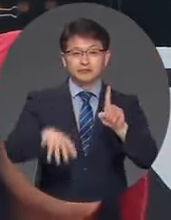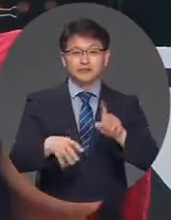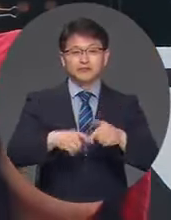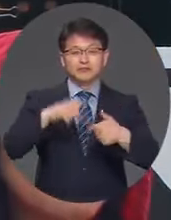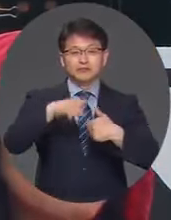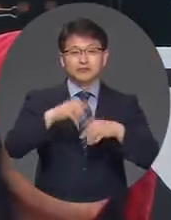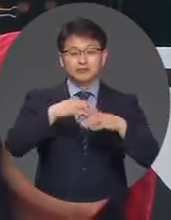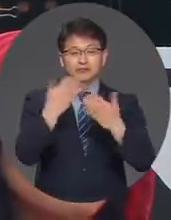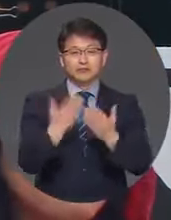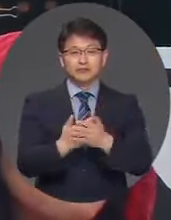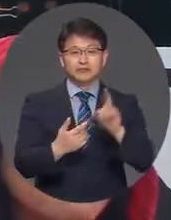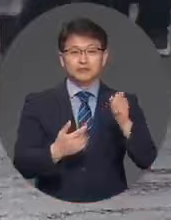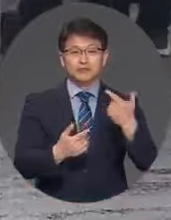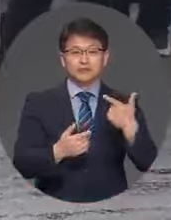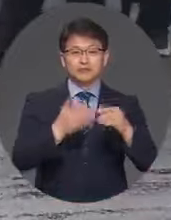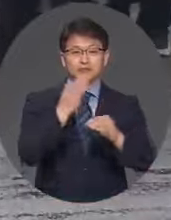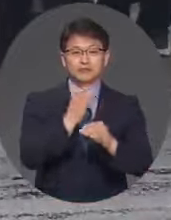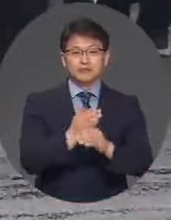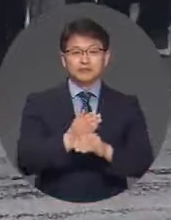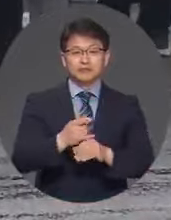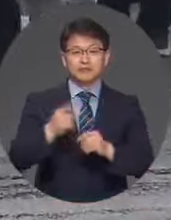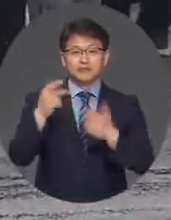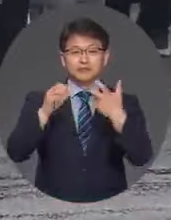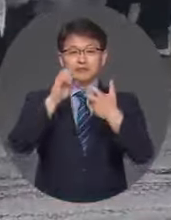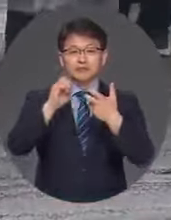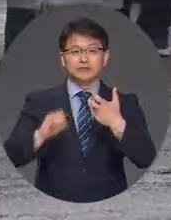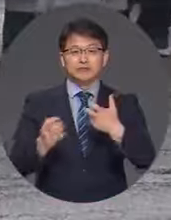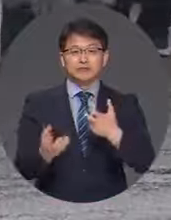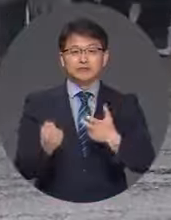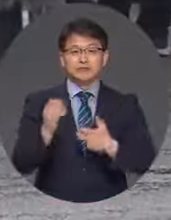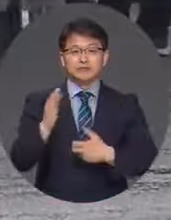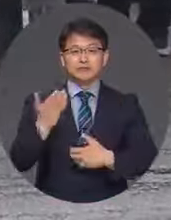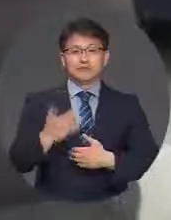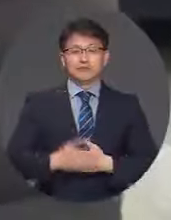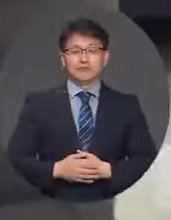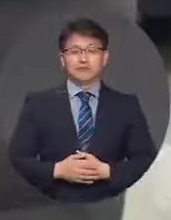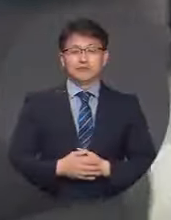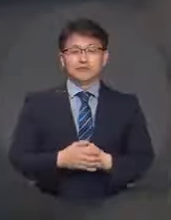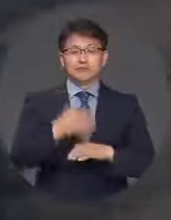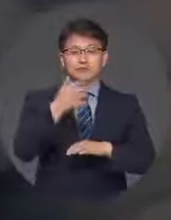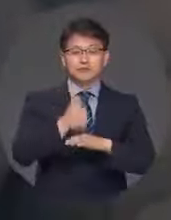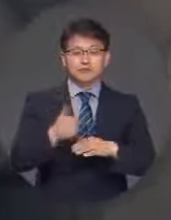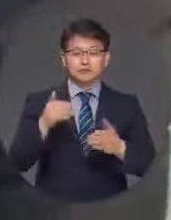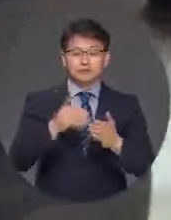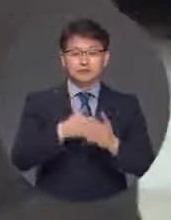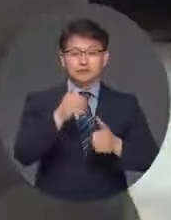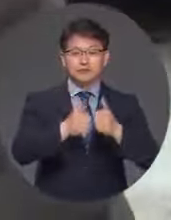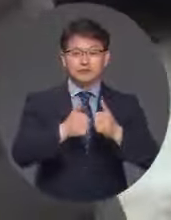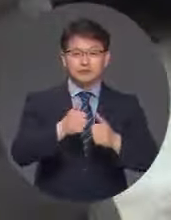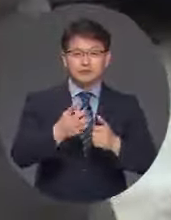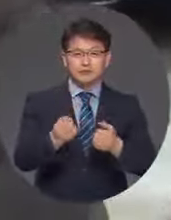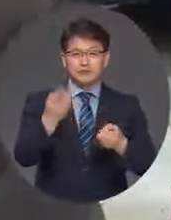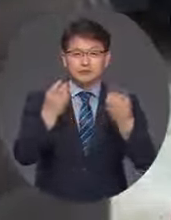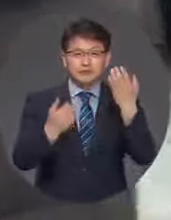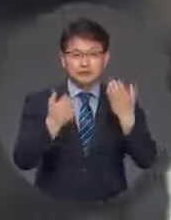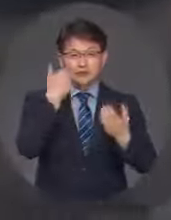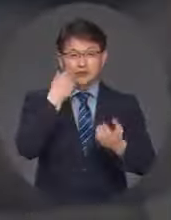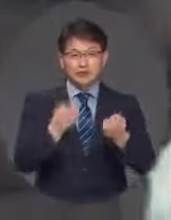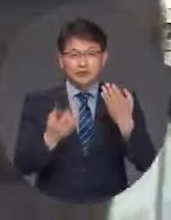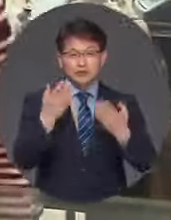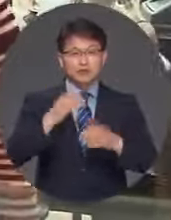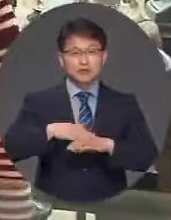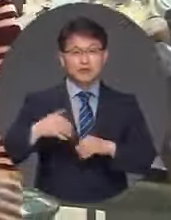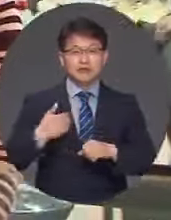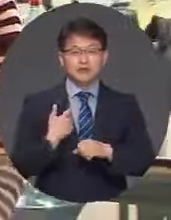경남 전체 16개 선거구 가운데 70%에 이릅니다. 막판까지 승부를 낙관할 수 없는 만큼